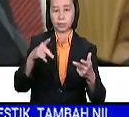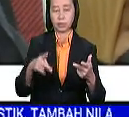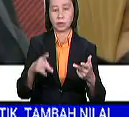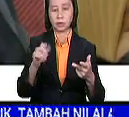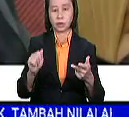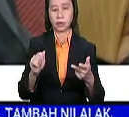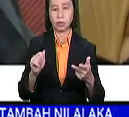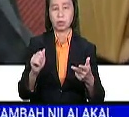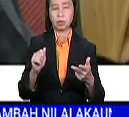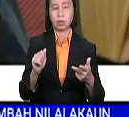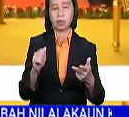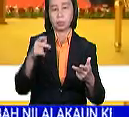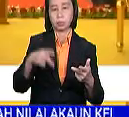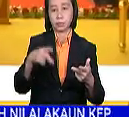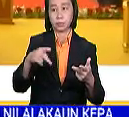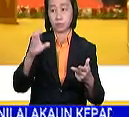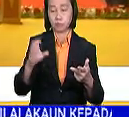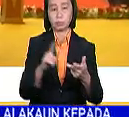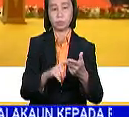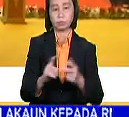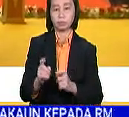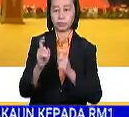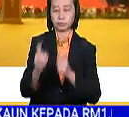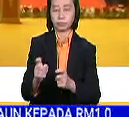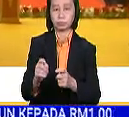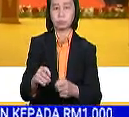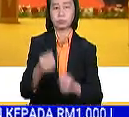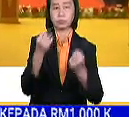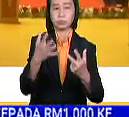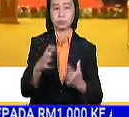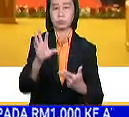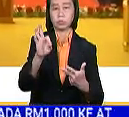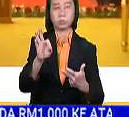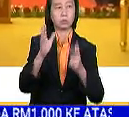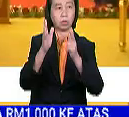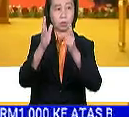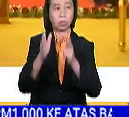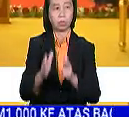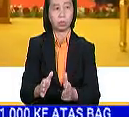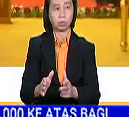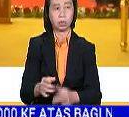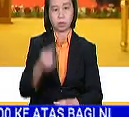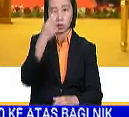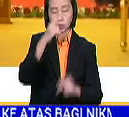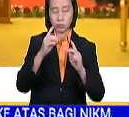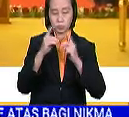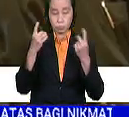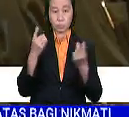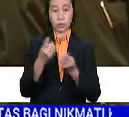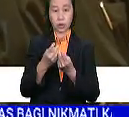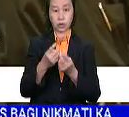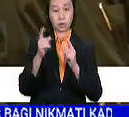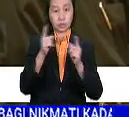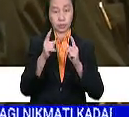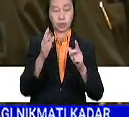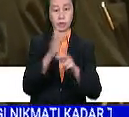pengingat primatan Cemerlang emas pvc dianugerahkan kepada seramai 9 penerima bagi darjah yang amat Mulia bintang